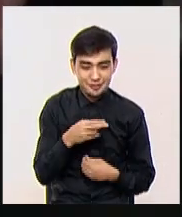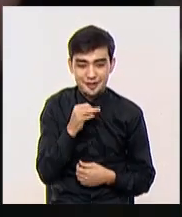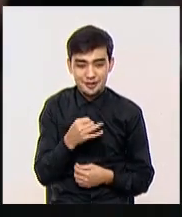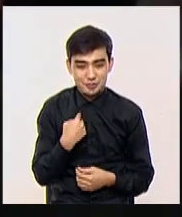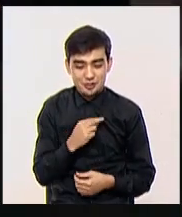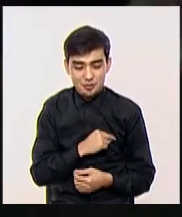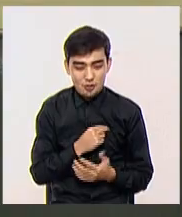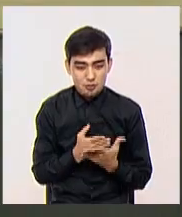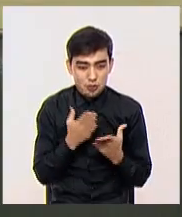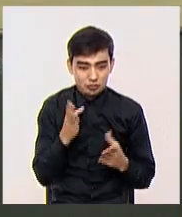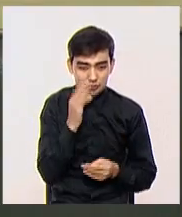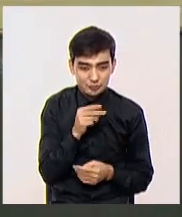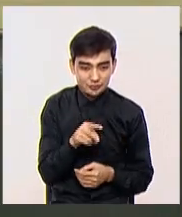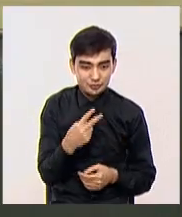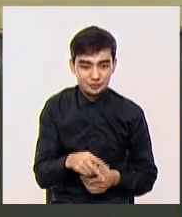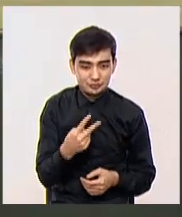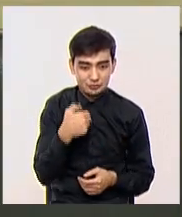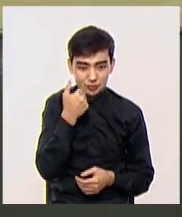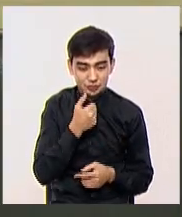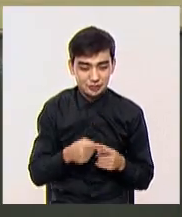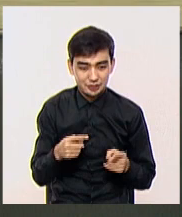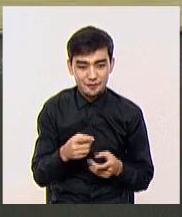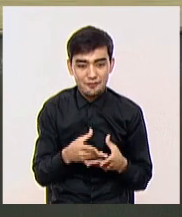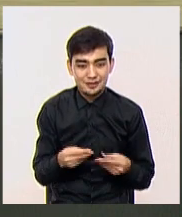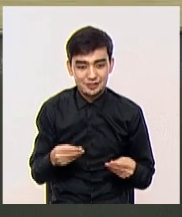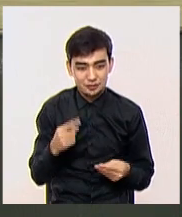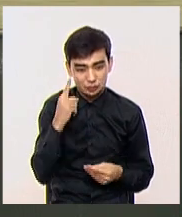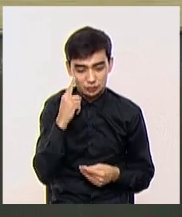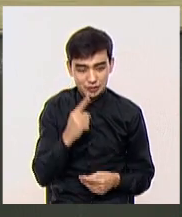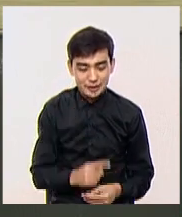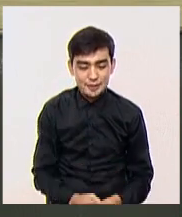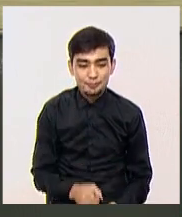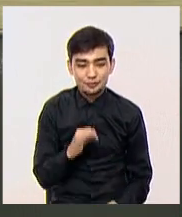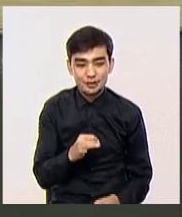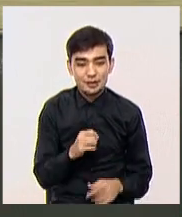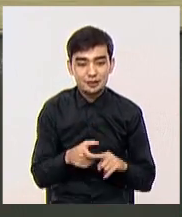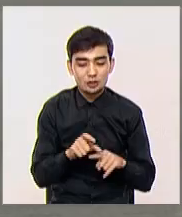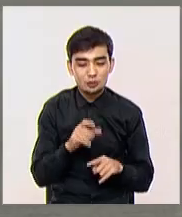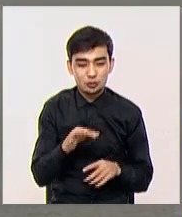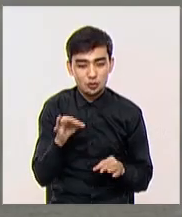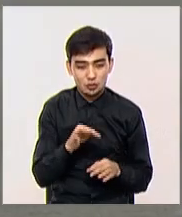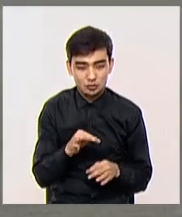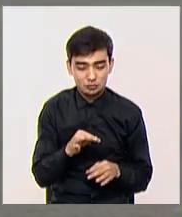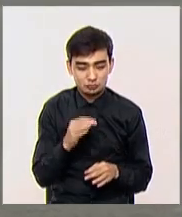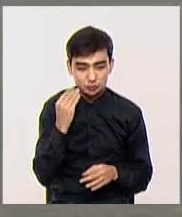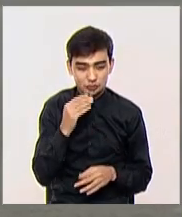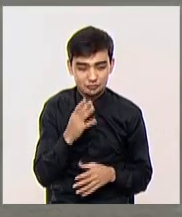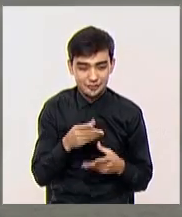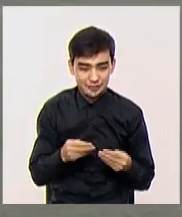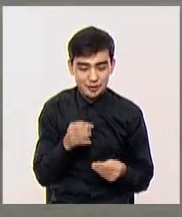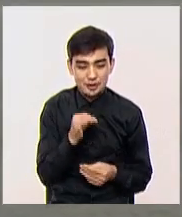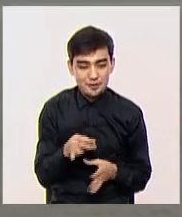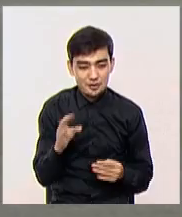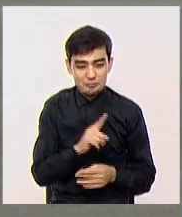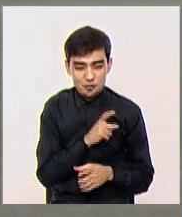максимально работоспособны, как раз могу сказать, да, это весною. Это будет парад планет стоять. Специалисты в сфере тайных